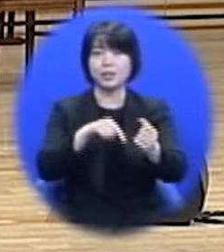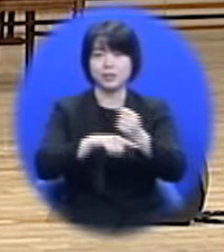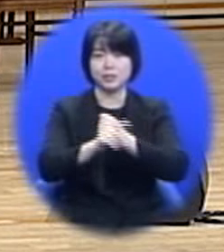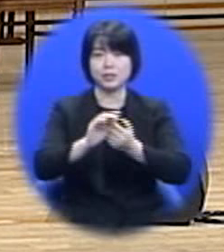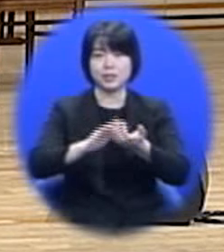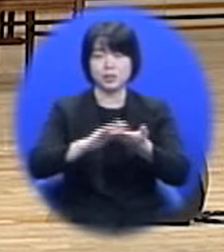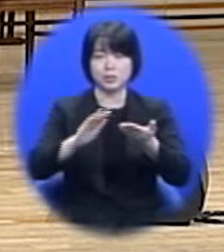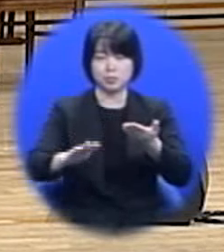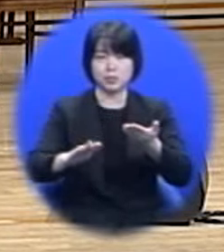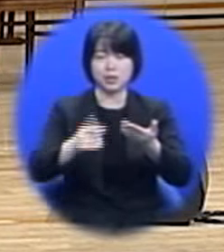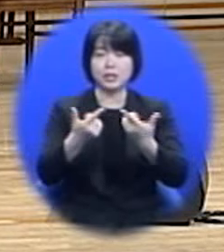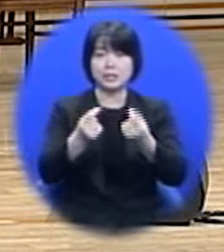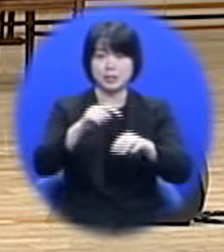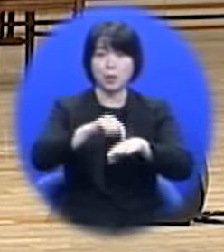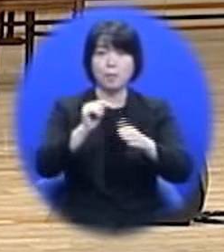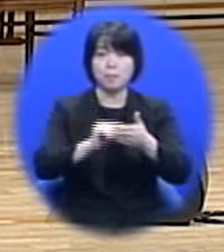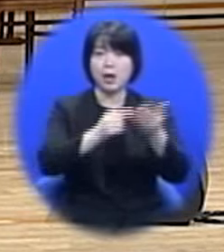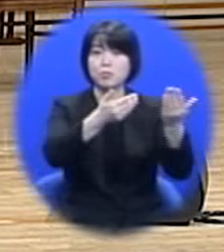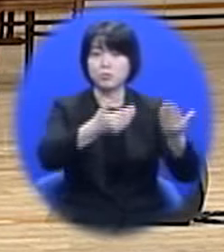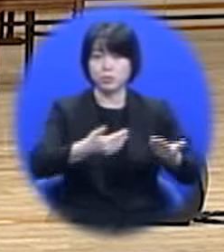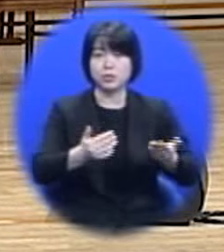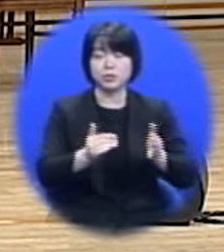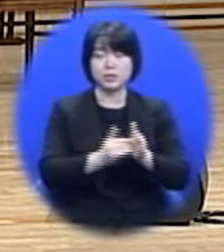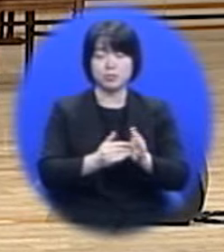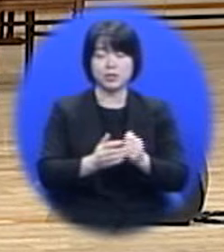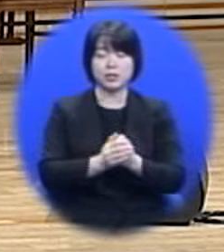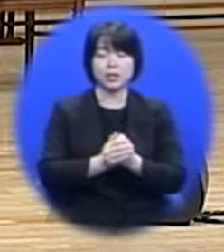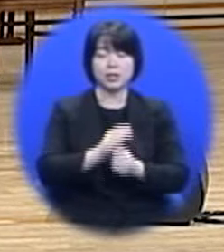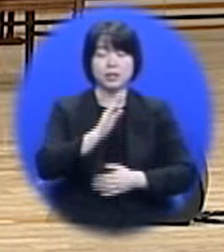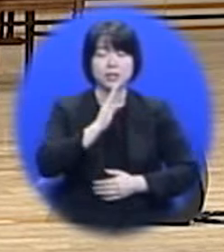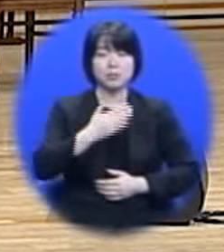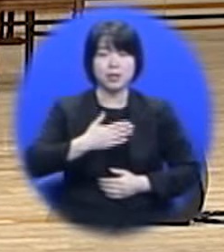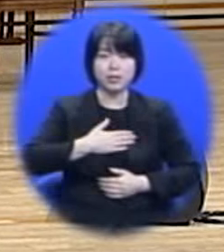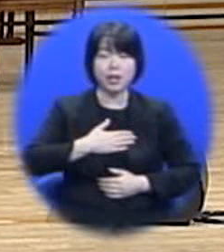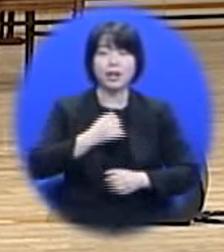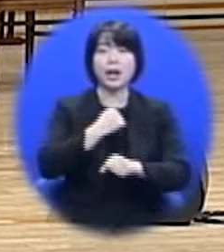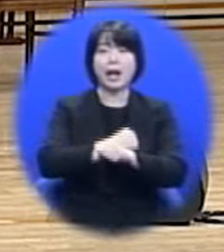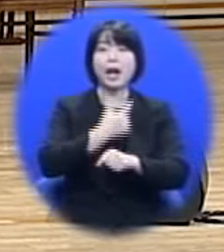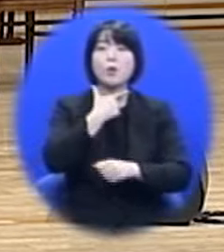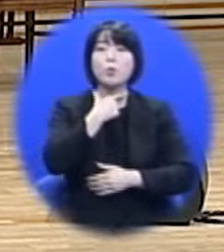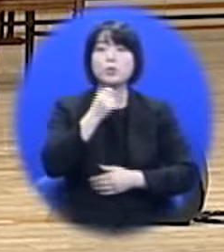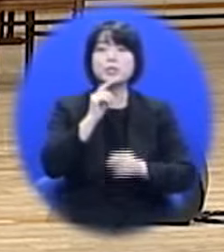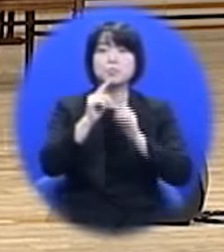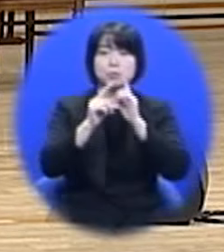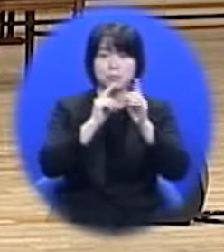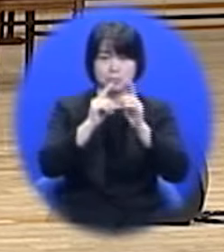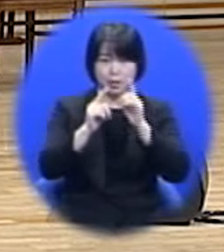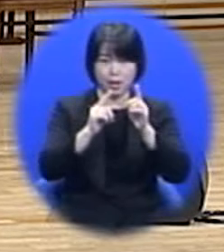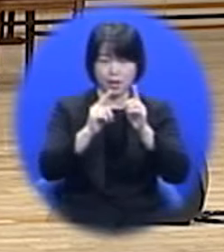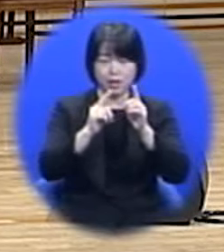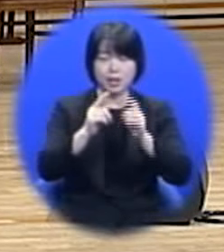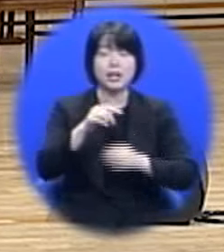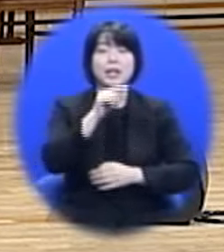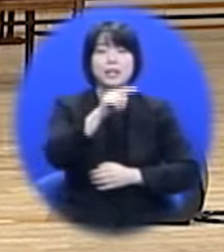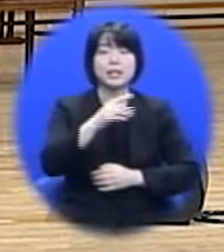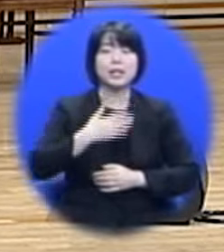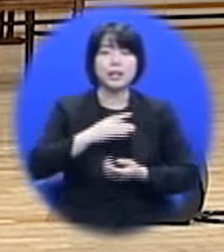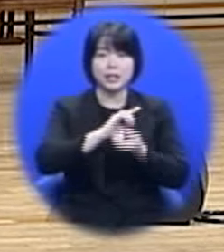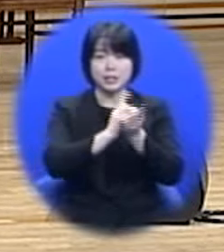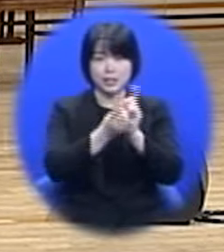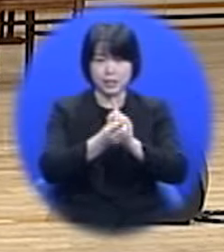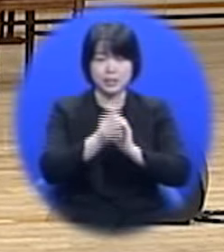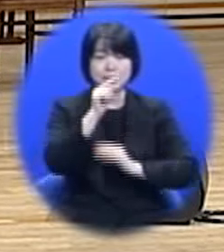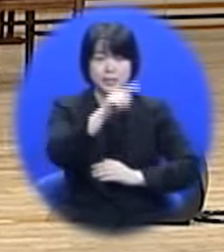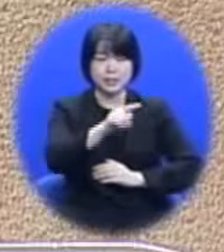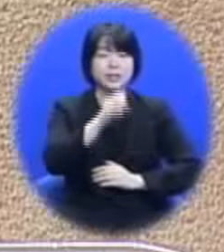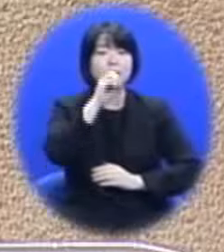하나님 그런 마음 주시고, 정말 내가 하고 싶은 말을 너가 해라. 그런